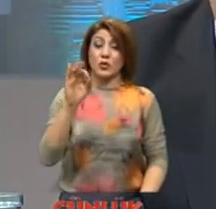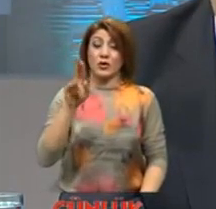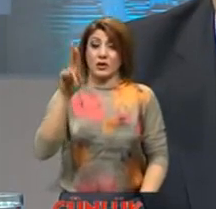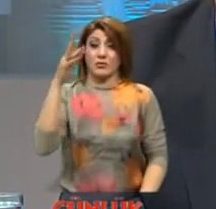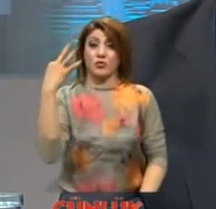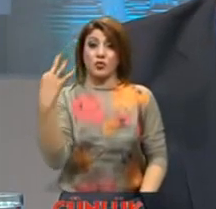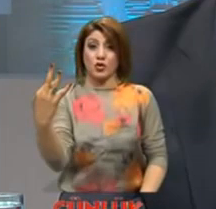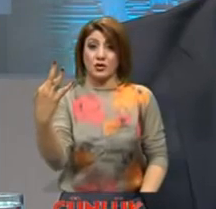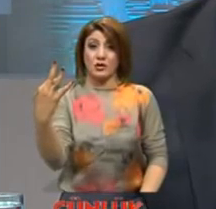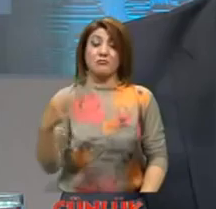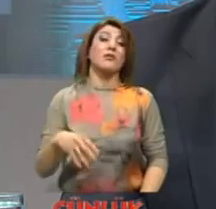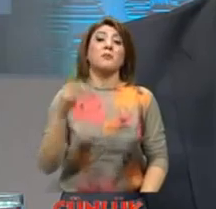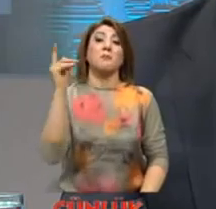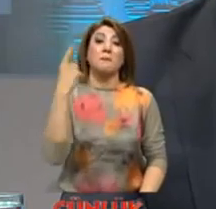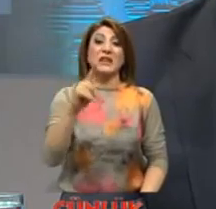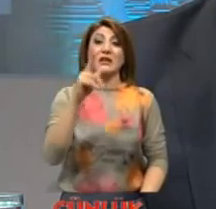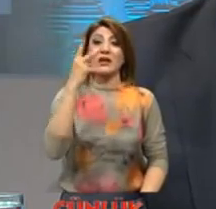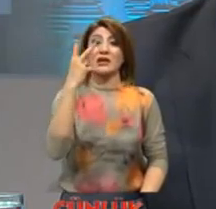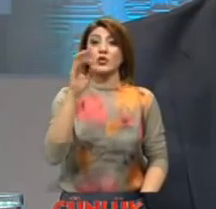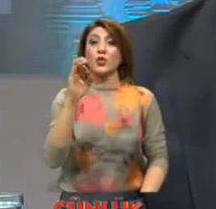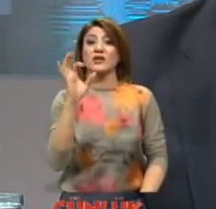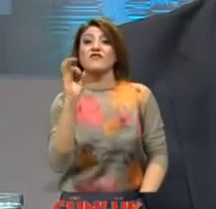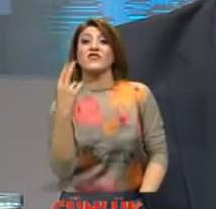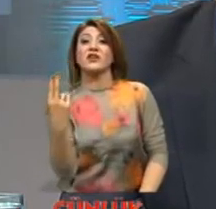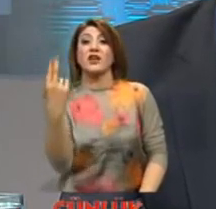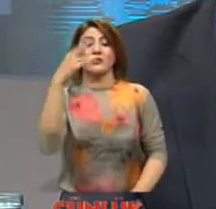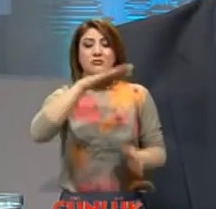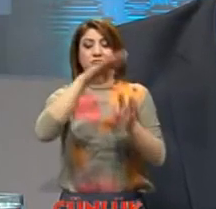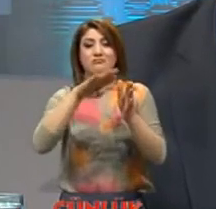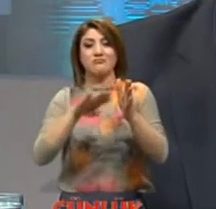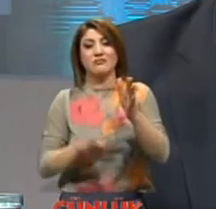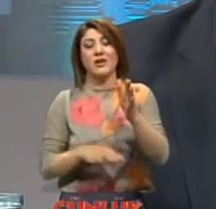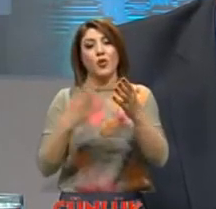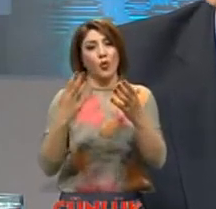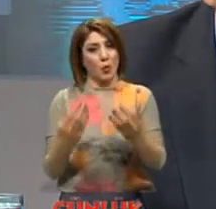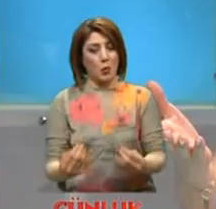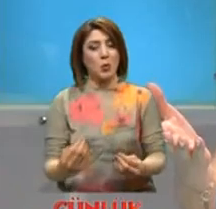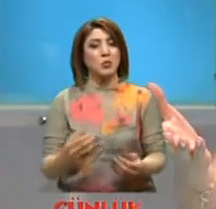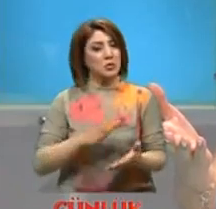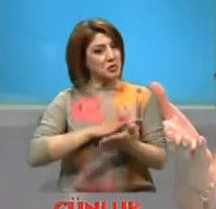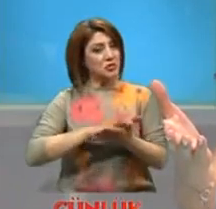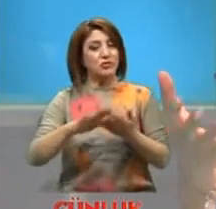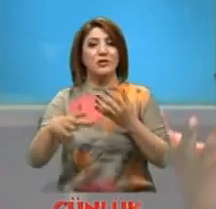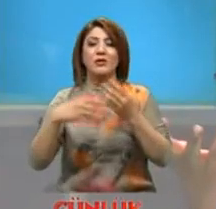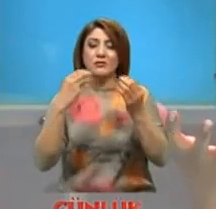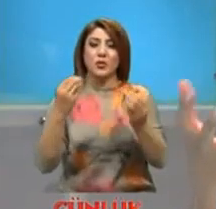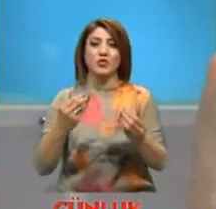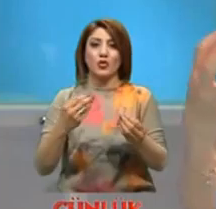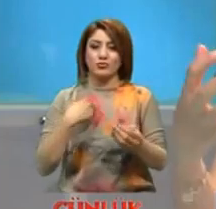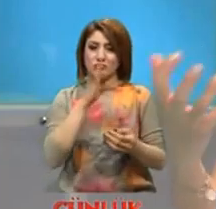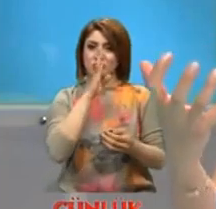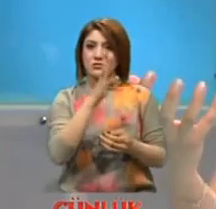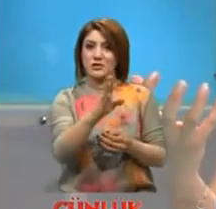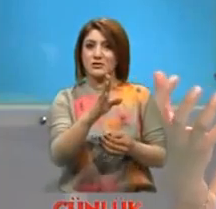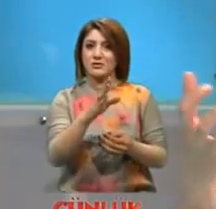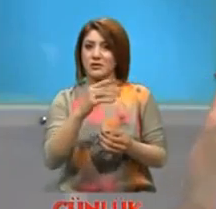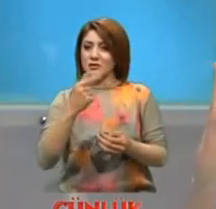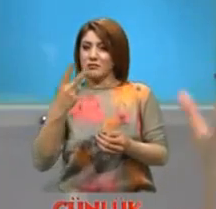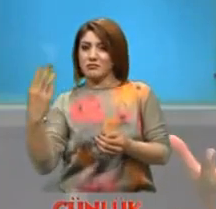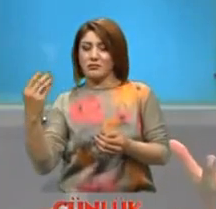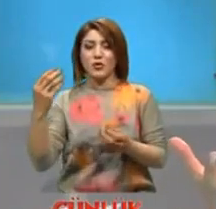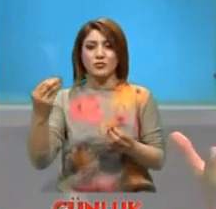%2.73'ten %2.07'ye düşmüş. Hı hı. Bakın. Çok ciddi rakamlardan ciddi söylüyoruz. Rakamlar bunlar evet. Ne yapıyoruz evet yani, fark ne